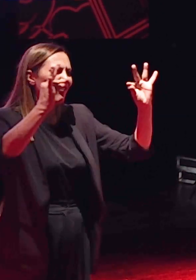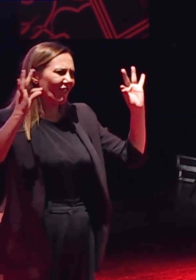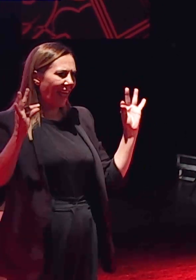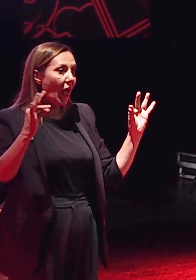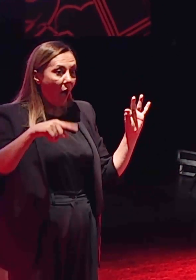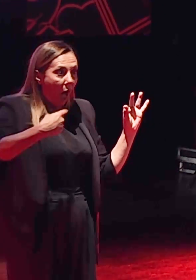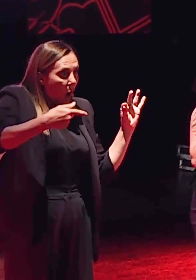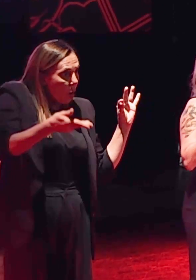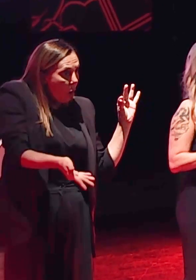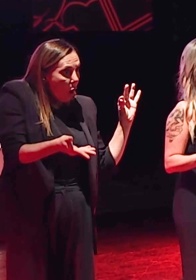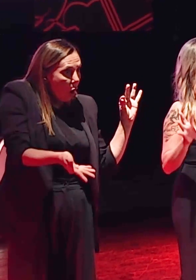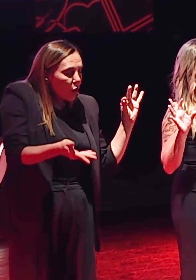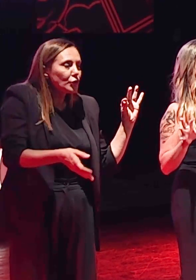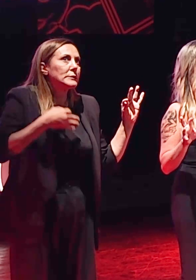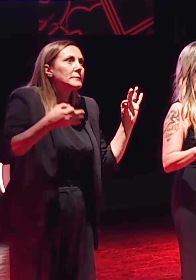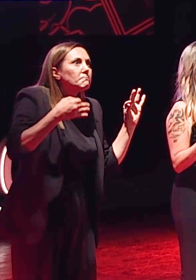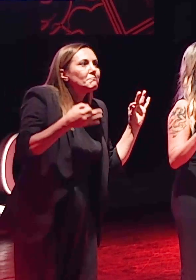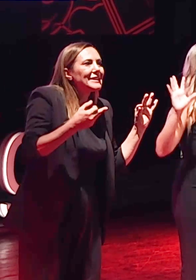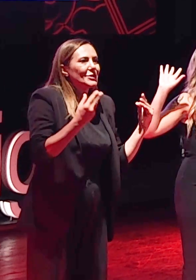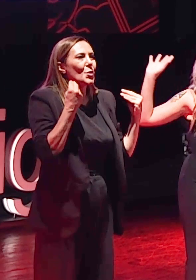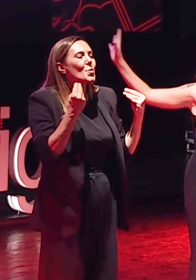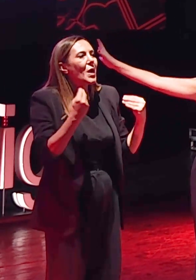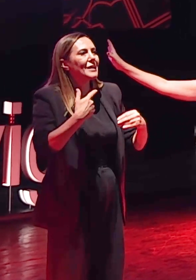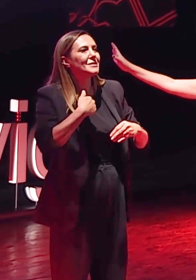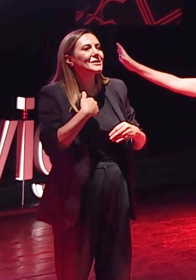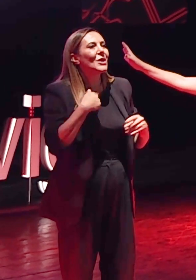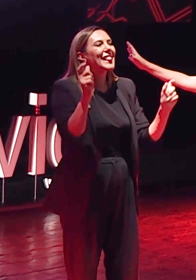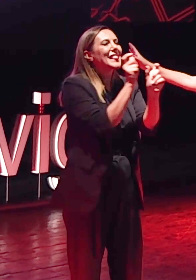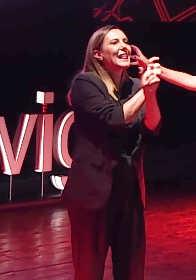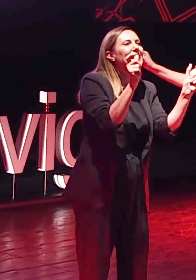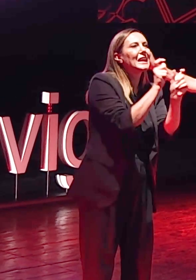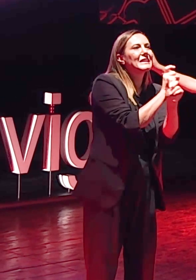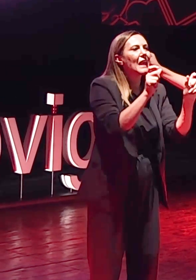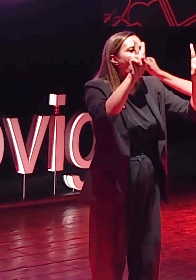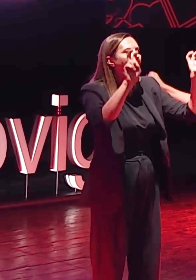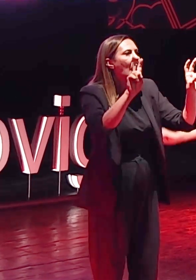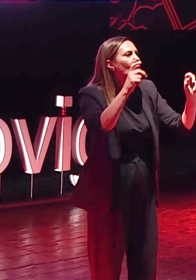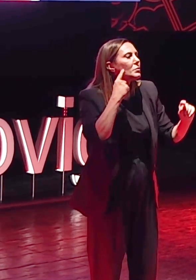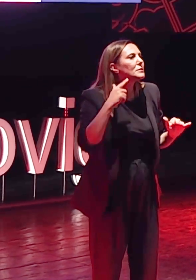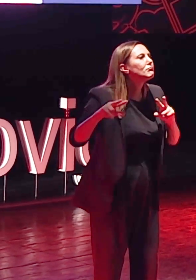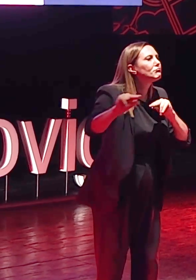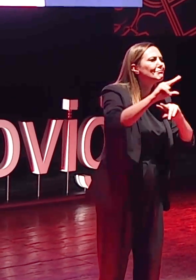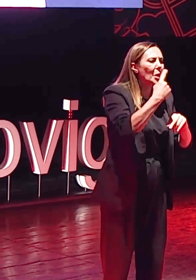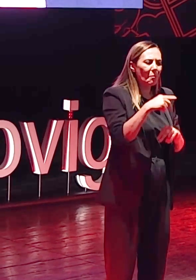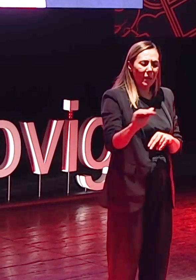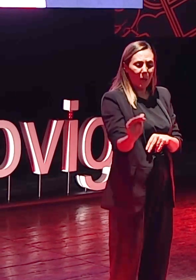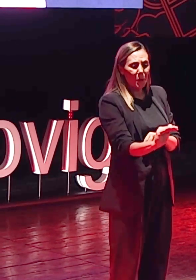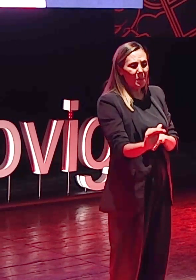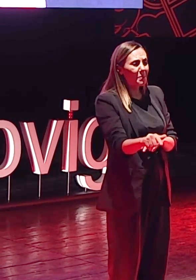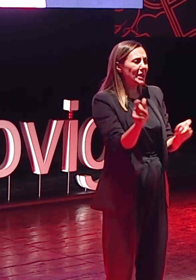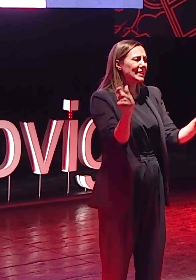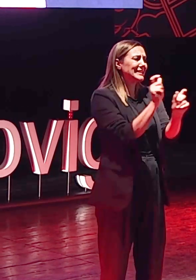dire ancora spesso quando si parla di dislessia per un bambino di dislessico